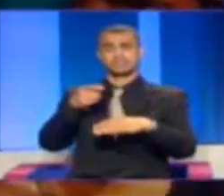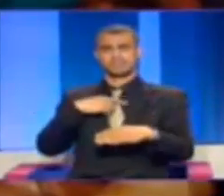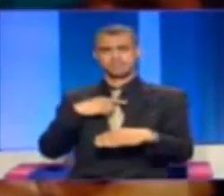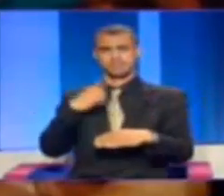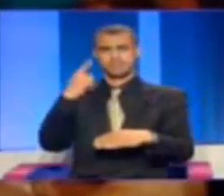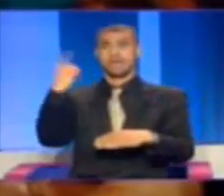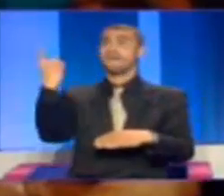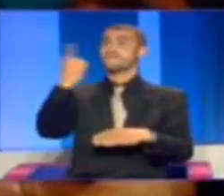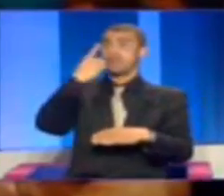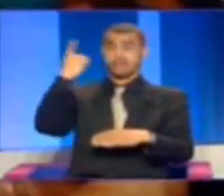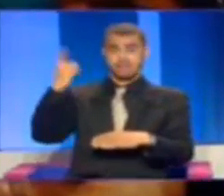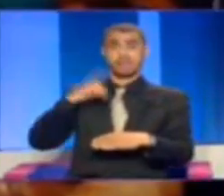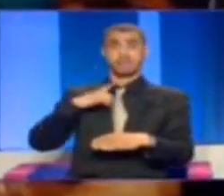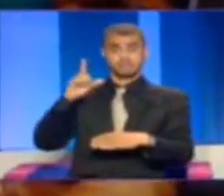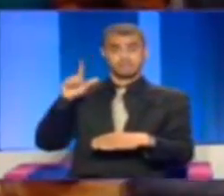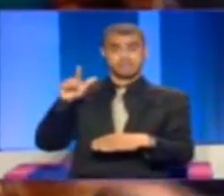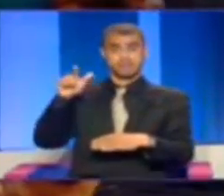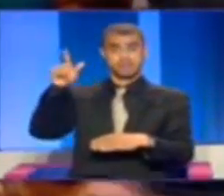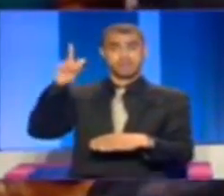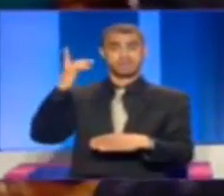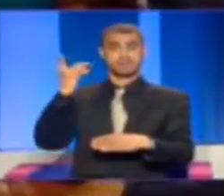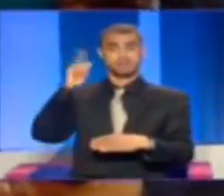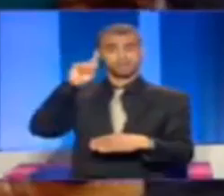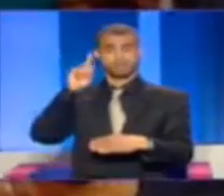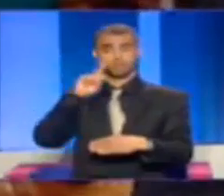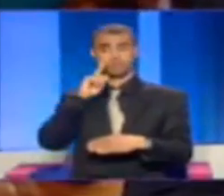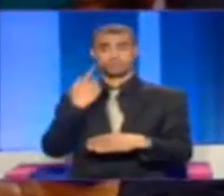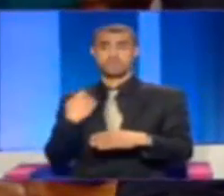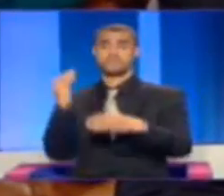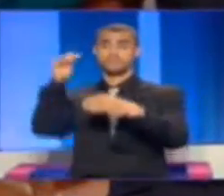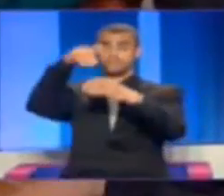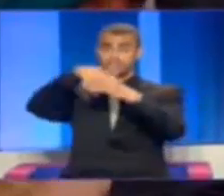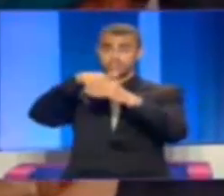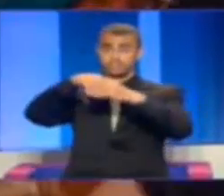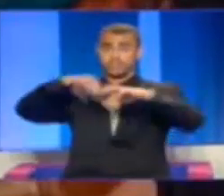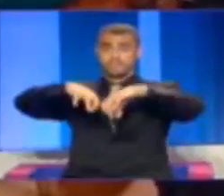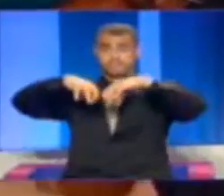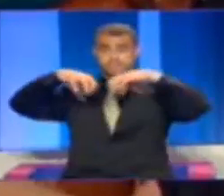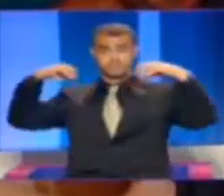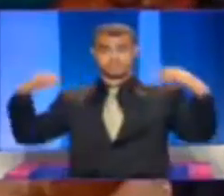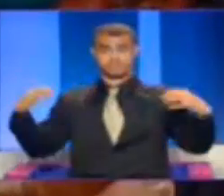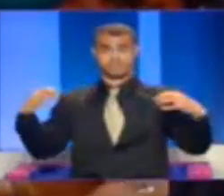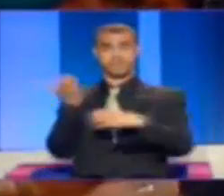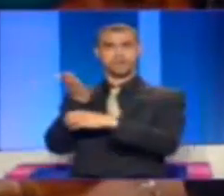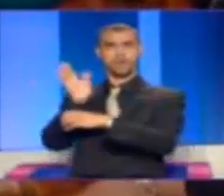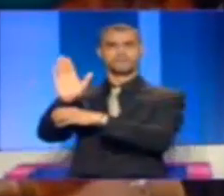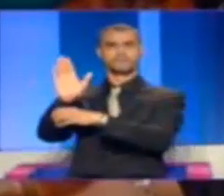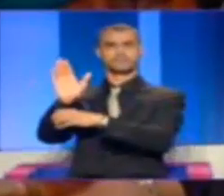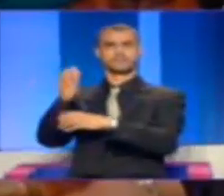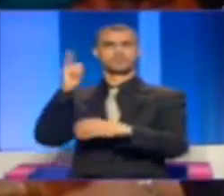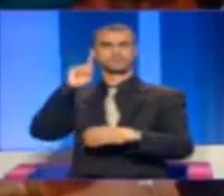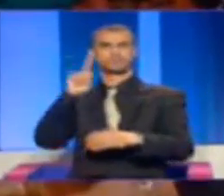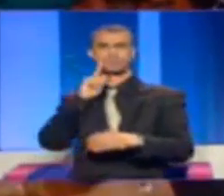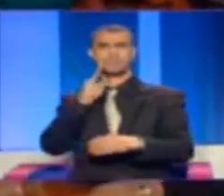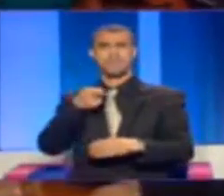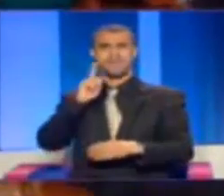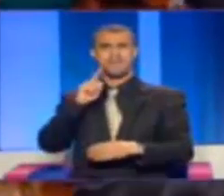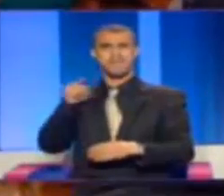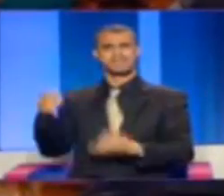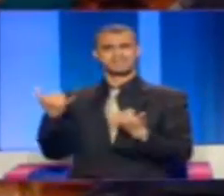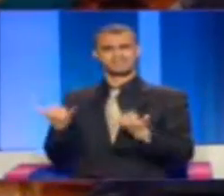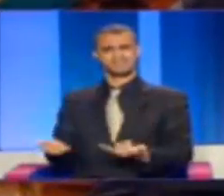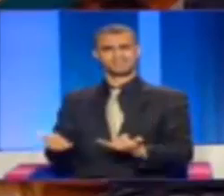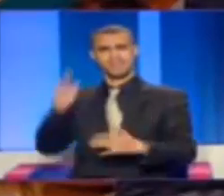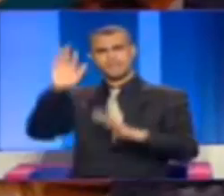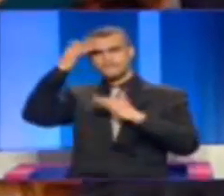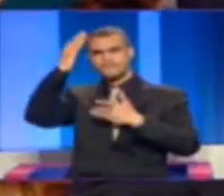كاين نائب برلماني يعني فعلا أنه اسميته يعني من هذه الفئة. علاش هاد الناس محكوم عليهم يعني بالإقصاء